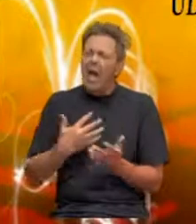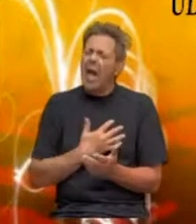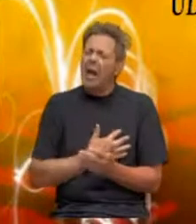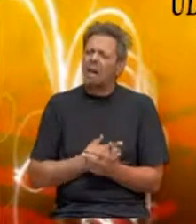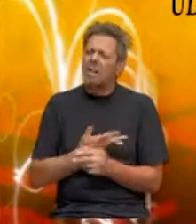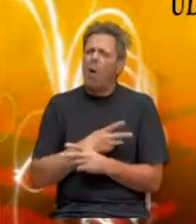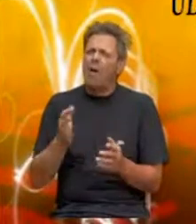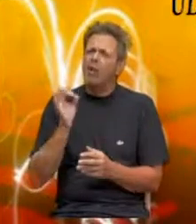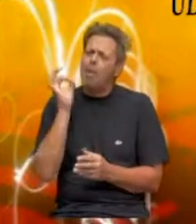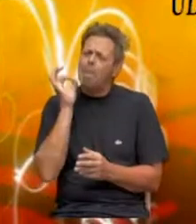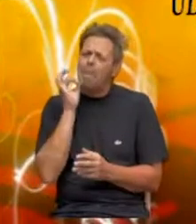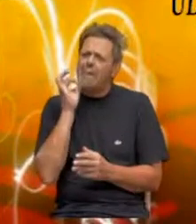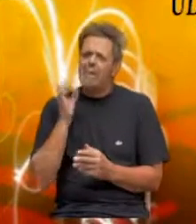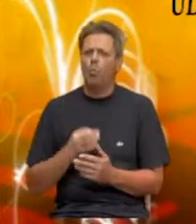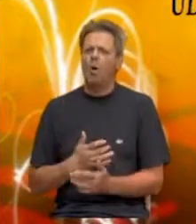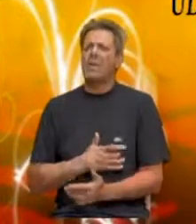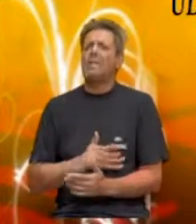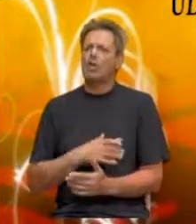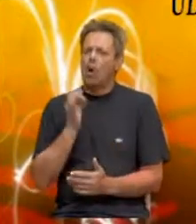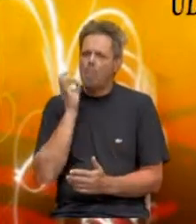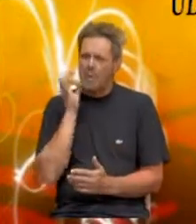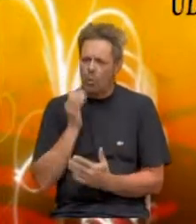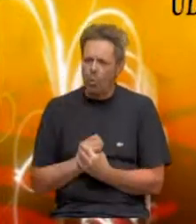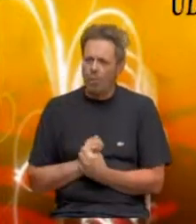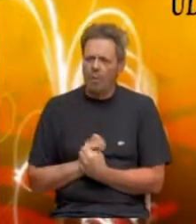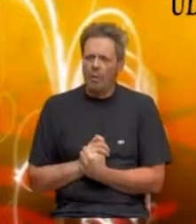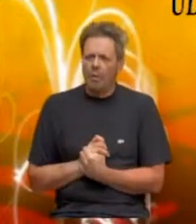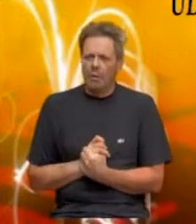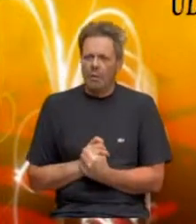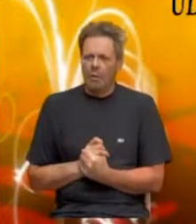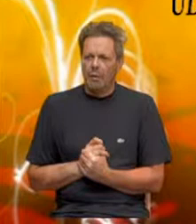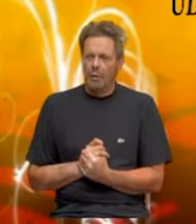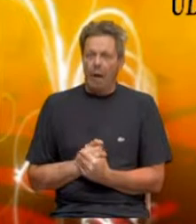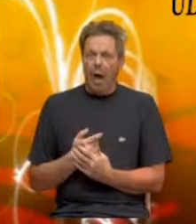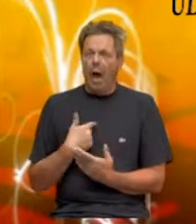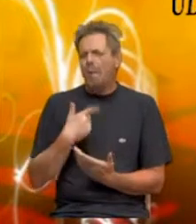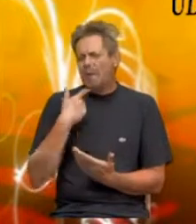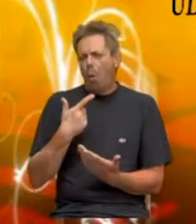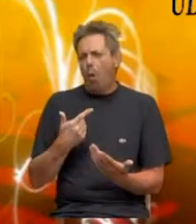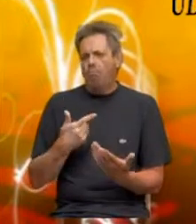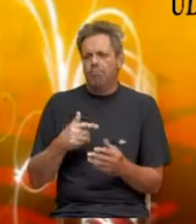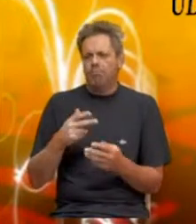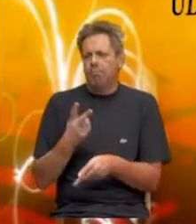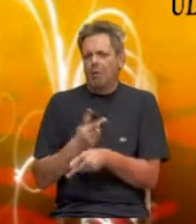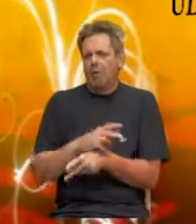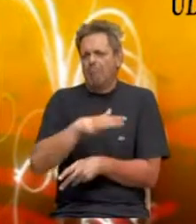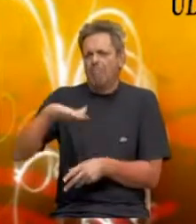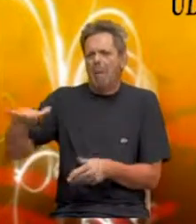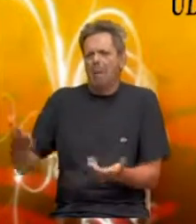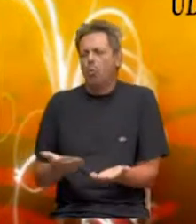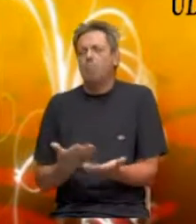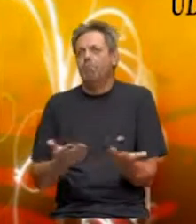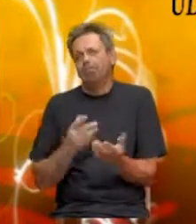u velikom visokom kardioriziku u odnosu na a mediteranska smo zemlja. Kaže da je